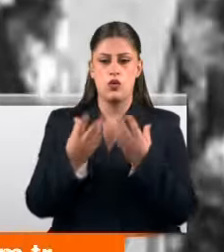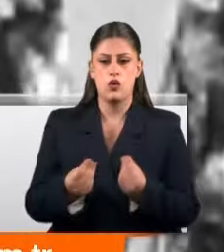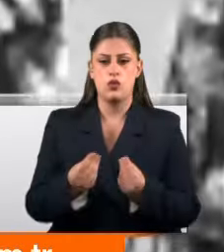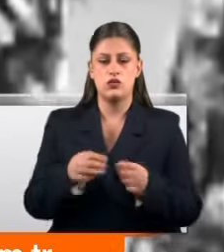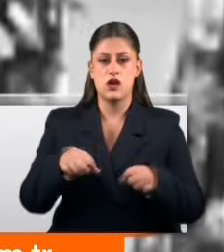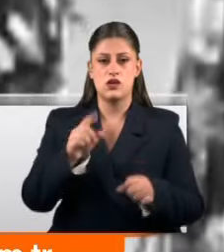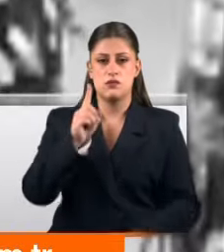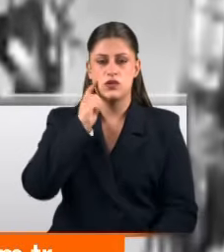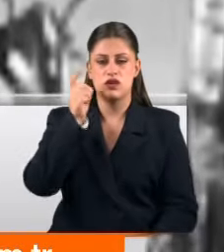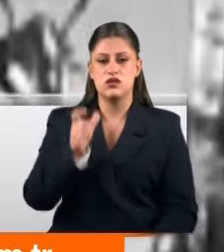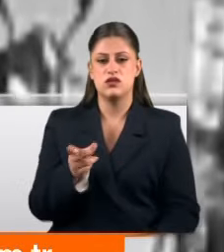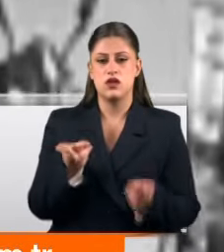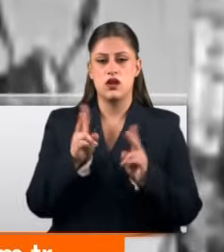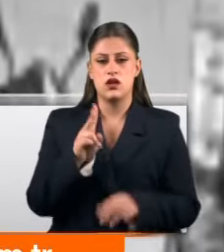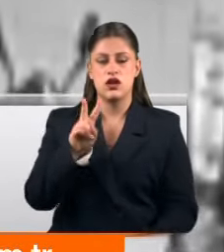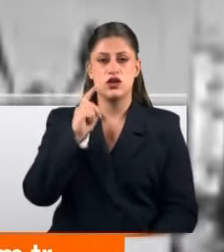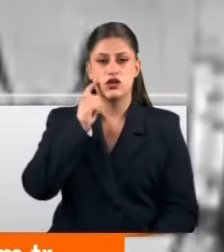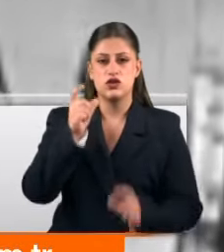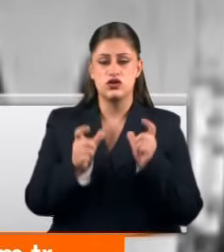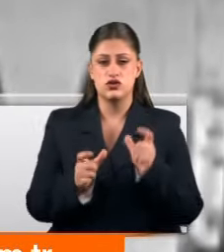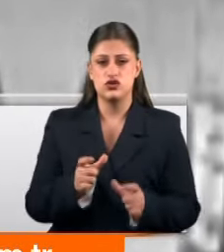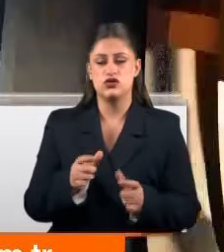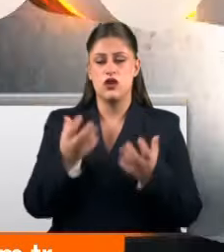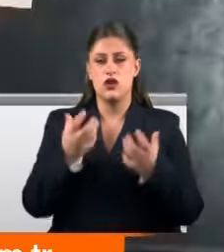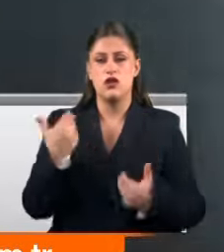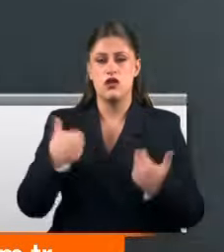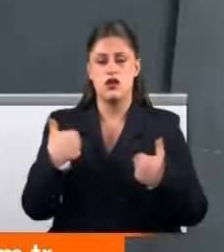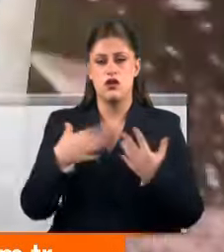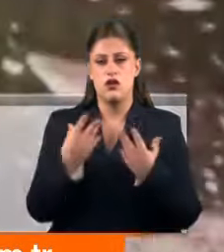kazada bir kişi hayatını kaybetti iki kişi de ağır